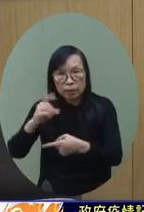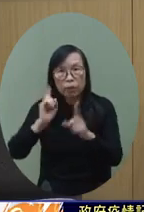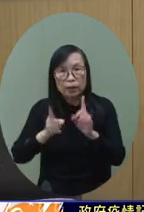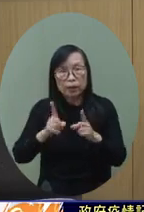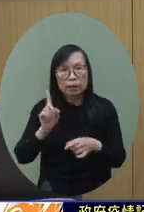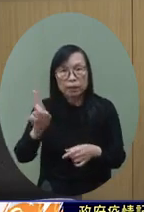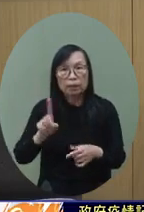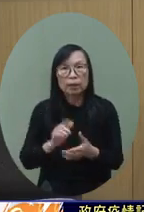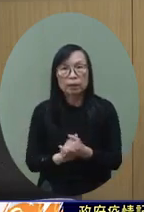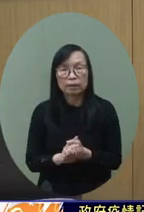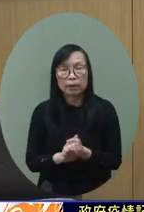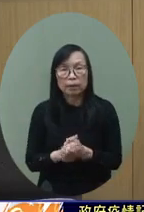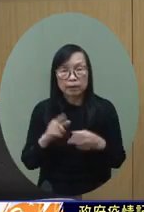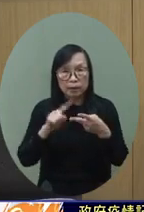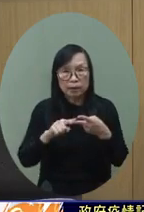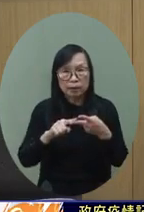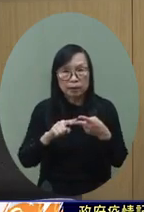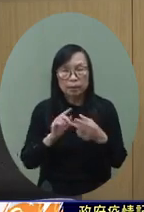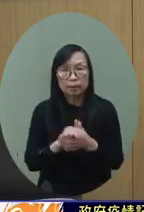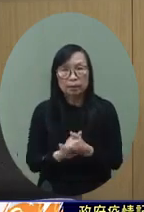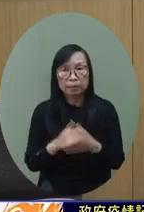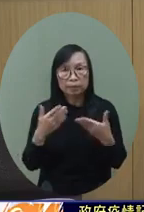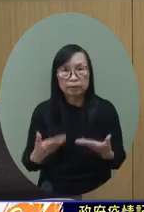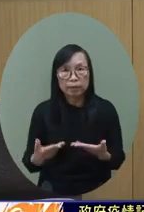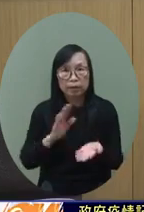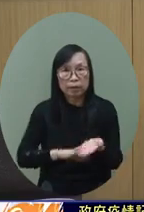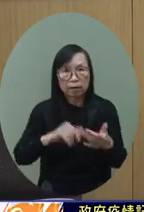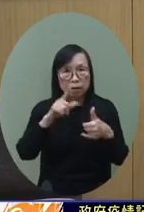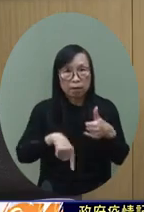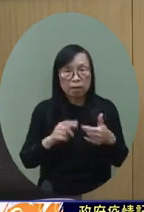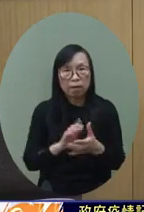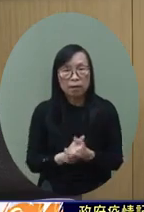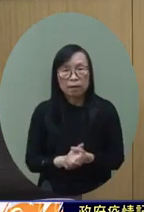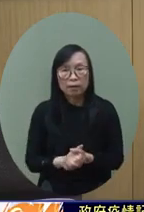樣？第二就想問今日嘅 case 咧就